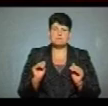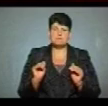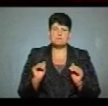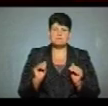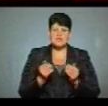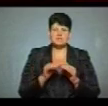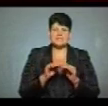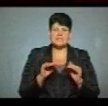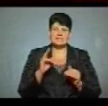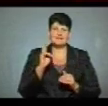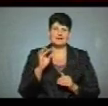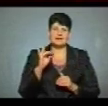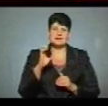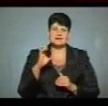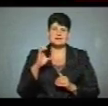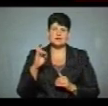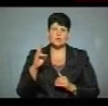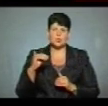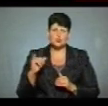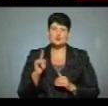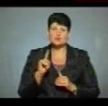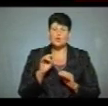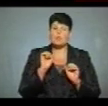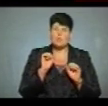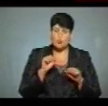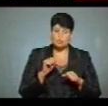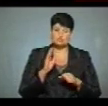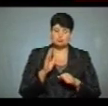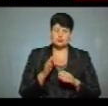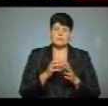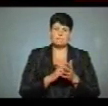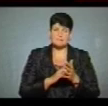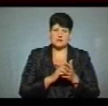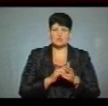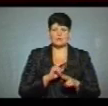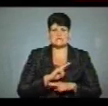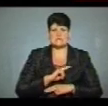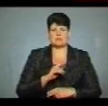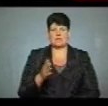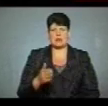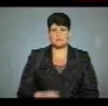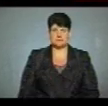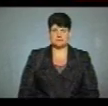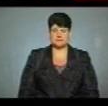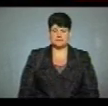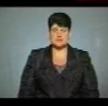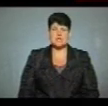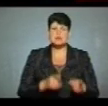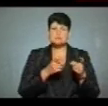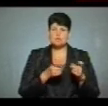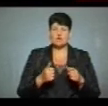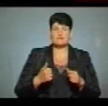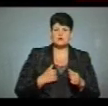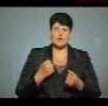зменшений рівень кисню до 2,6, що могло бути причиною загибелі риб. Зброю і військове